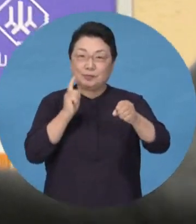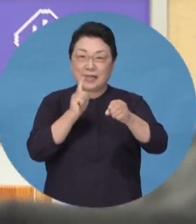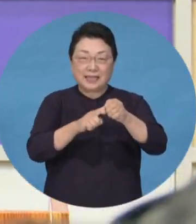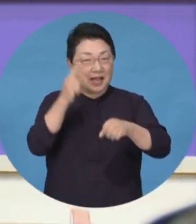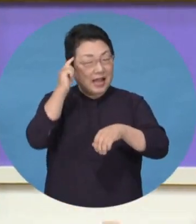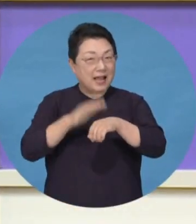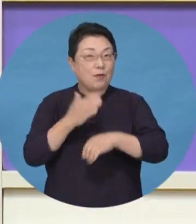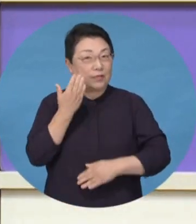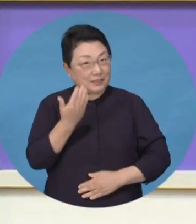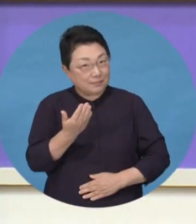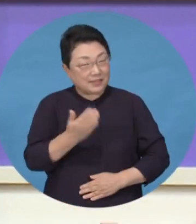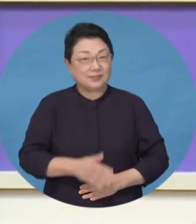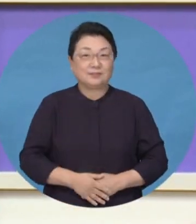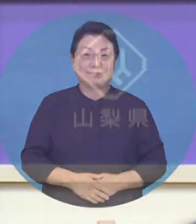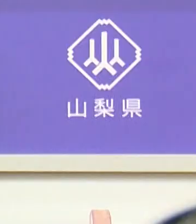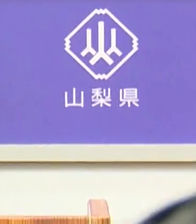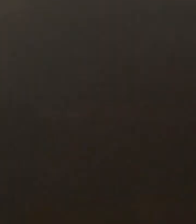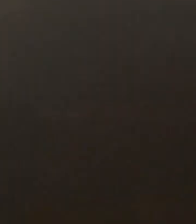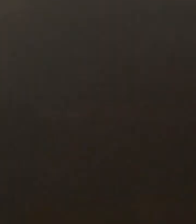館内をうかがう